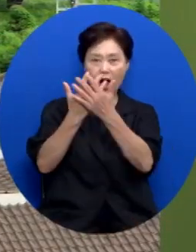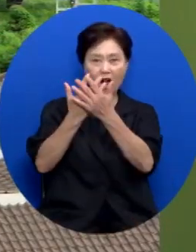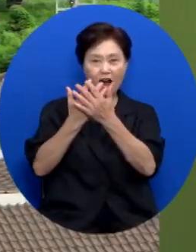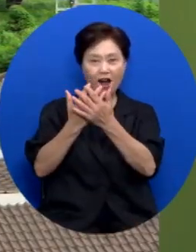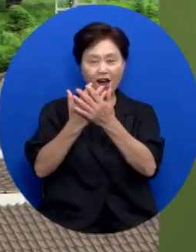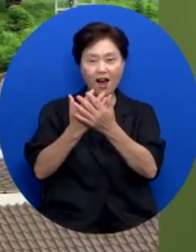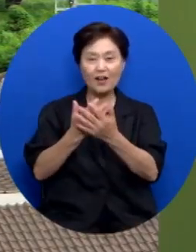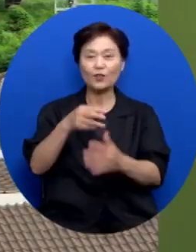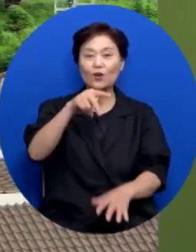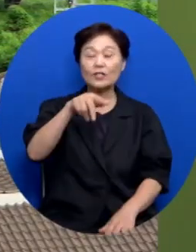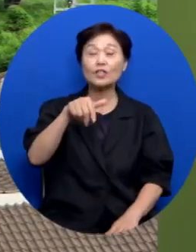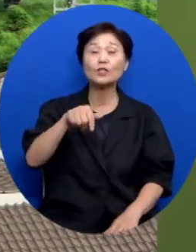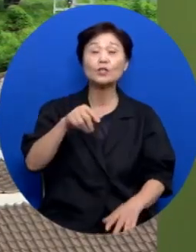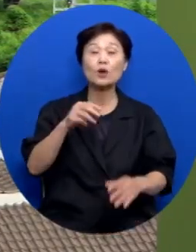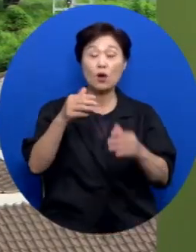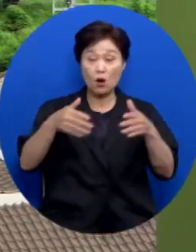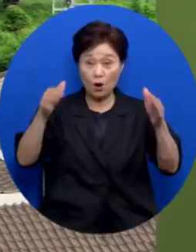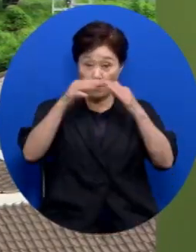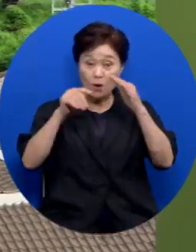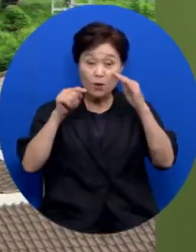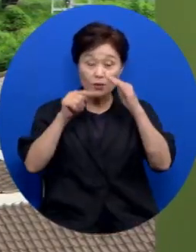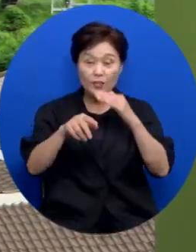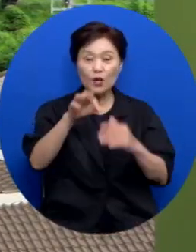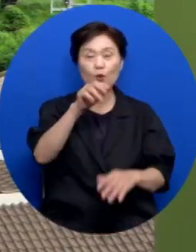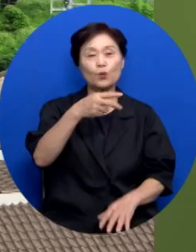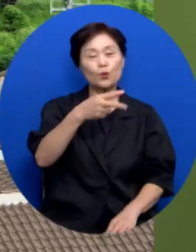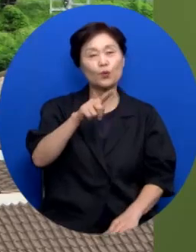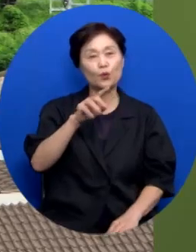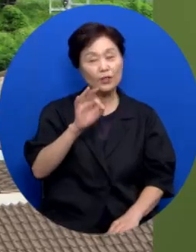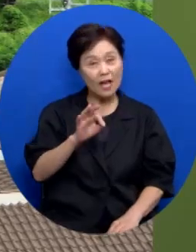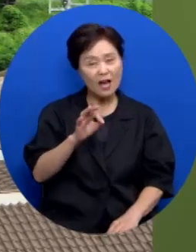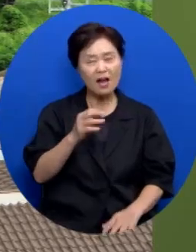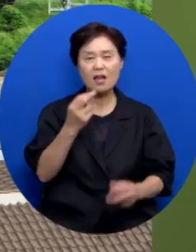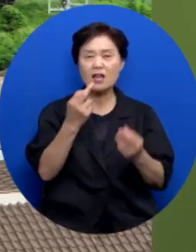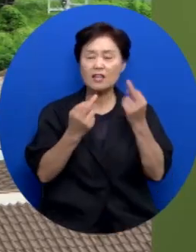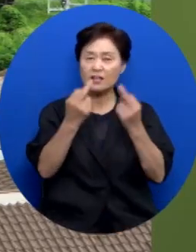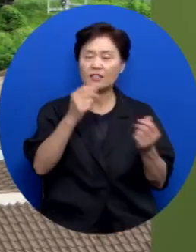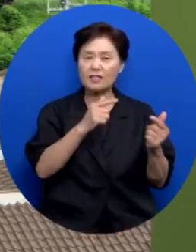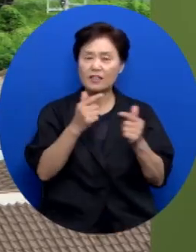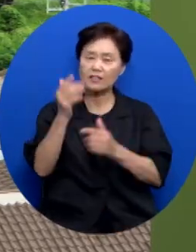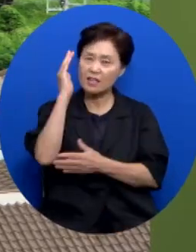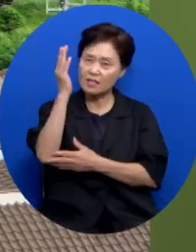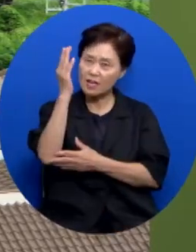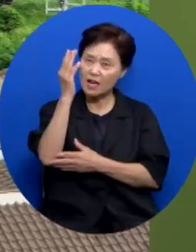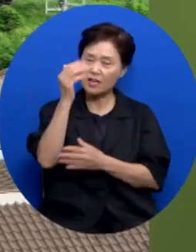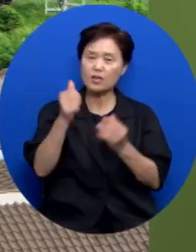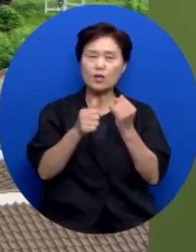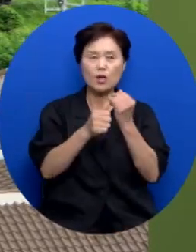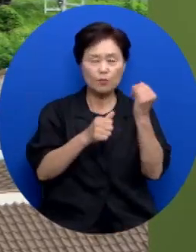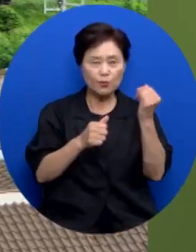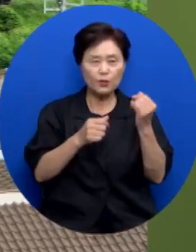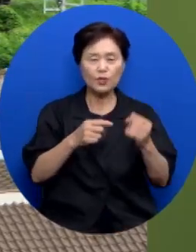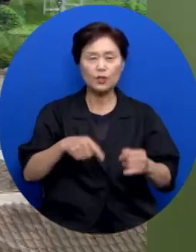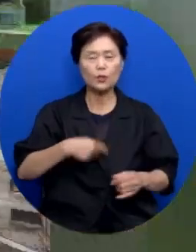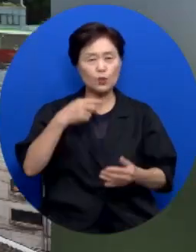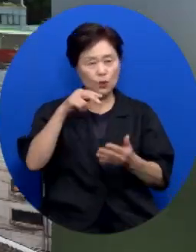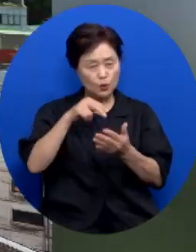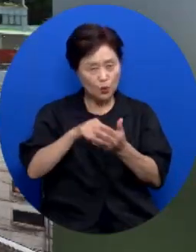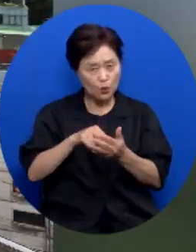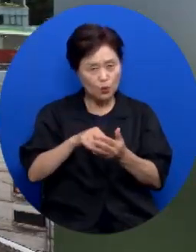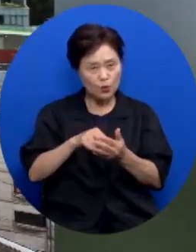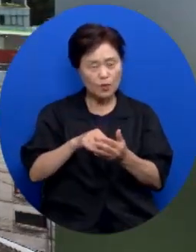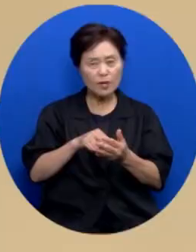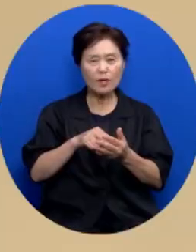석조 건물 안으로 들어가자 우당과 형제들의 이야기부터 그의 부인인 독립운동가 이숙이